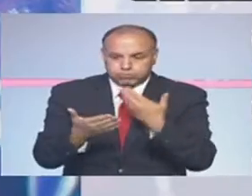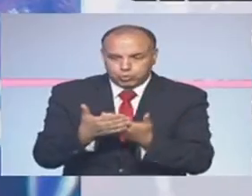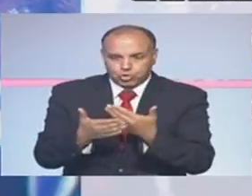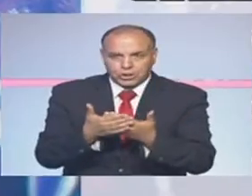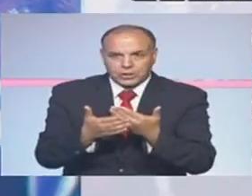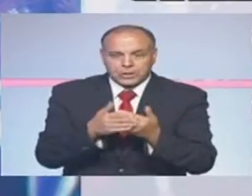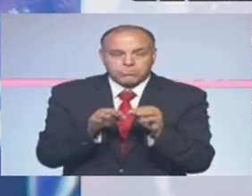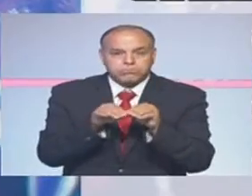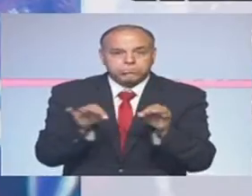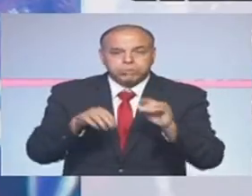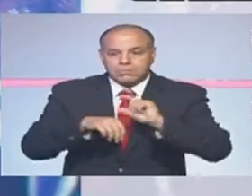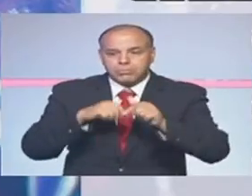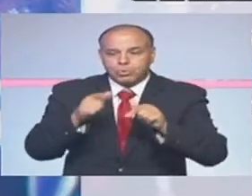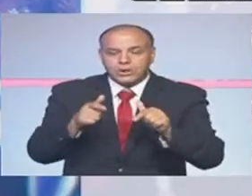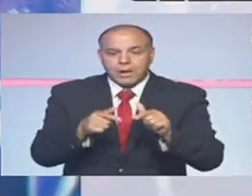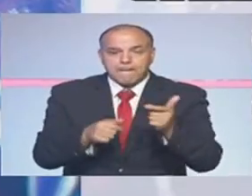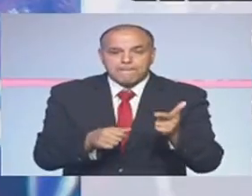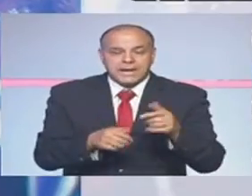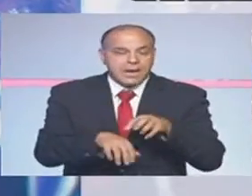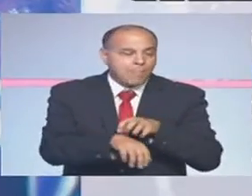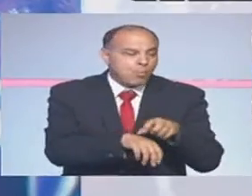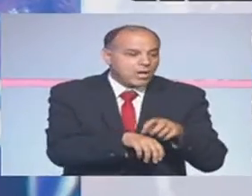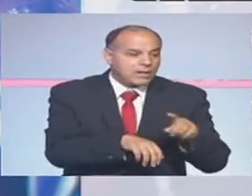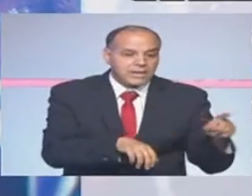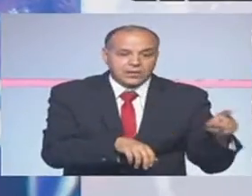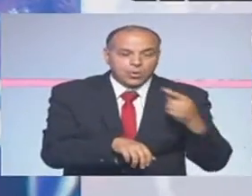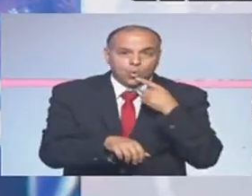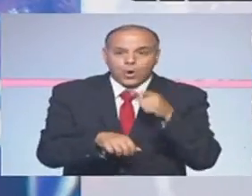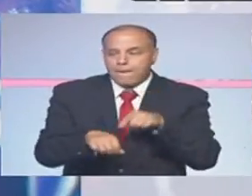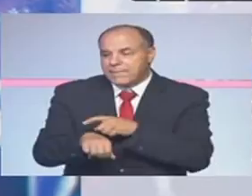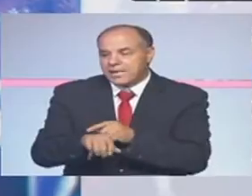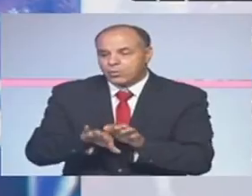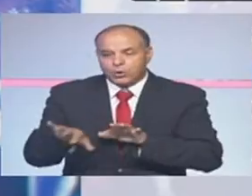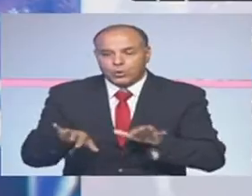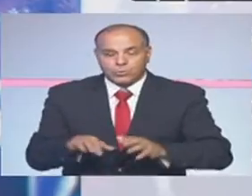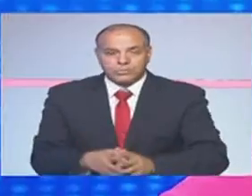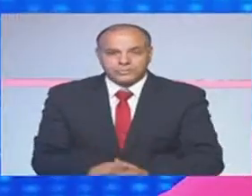انتشار العدوى بين المعتمديات والبلديات